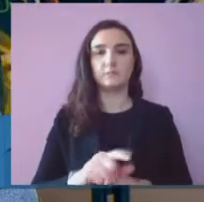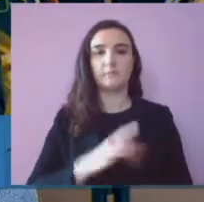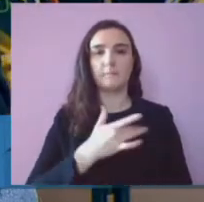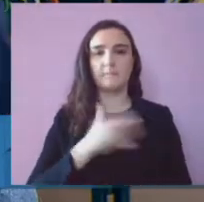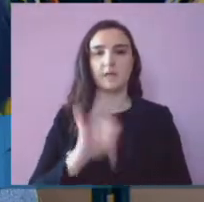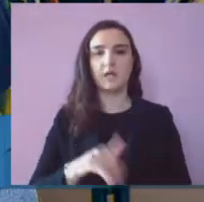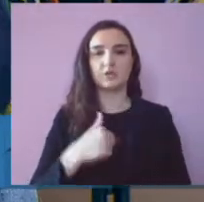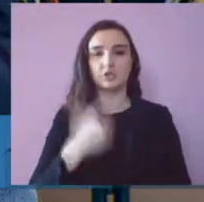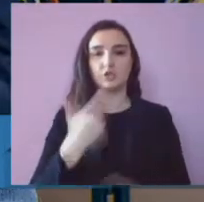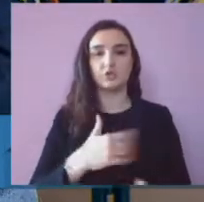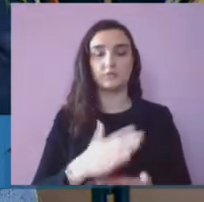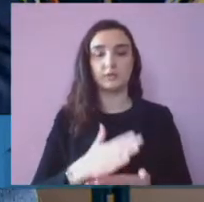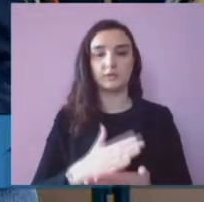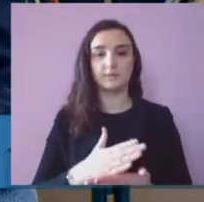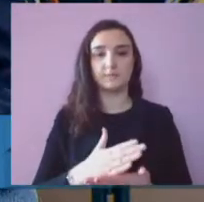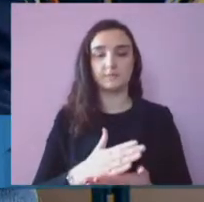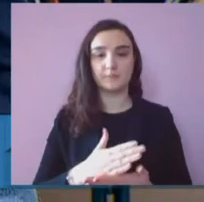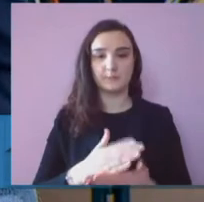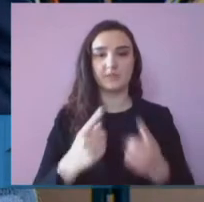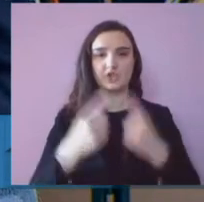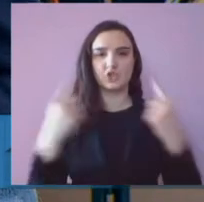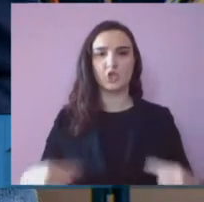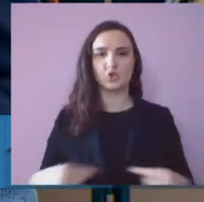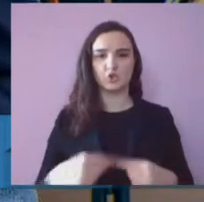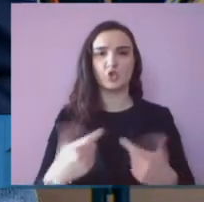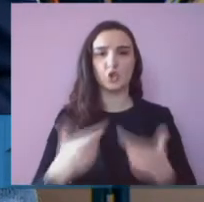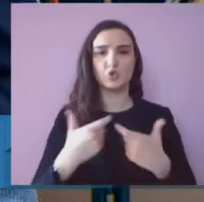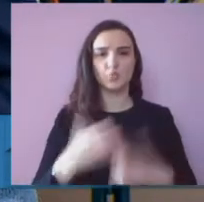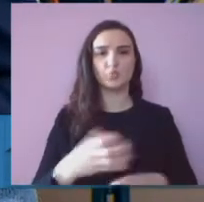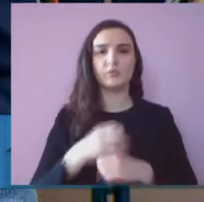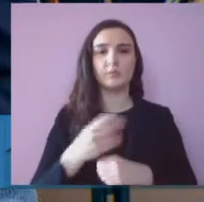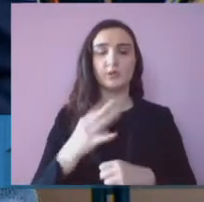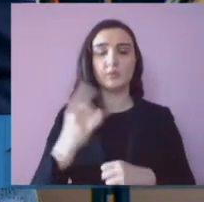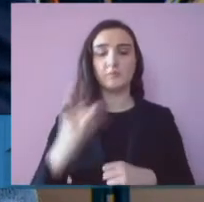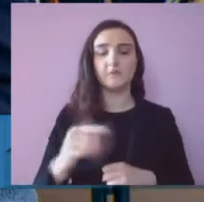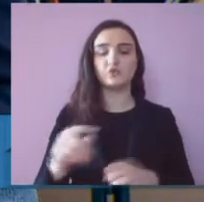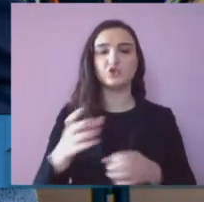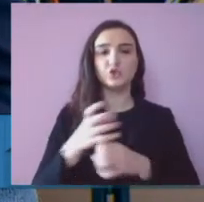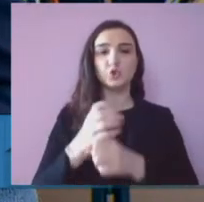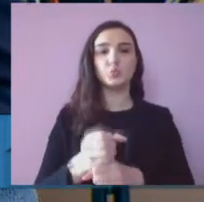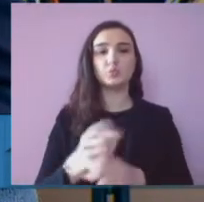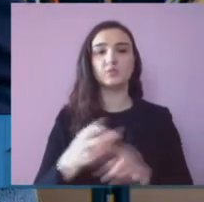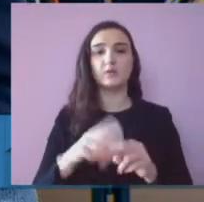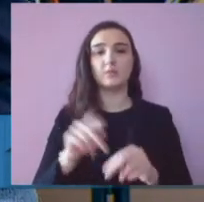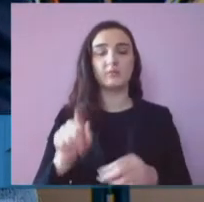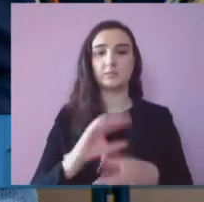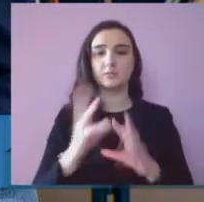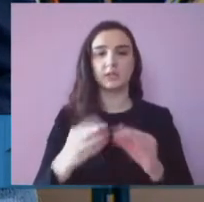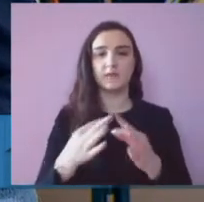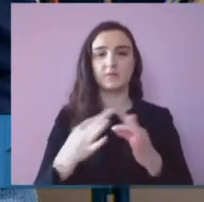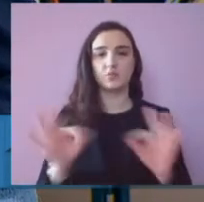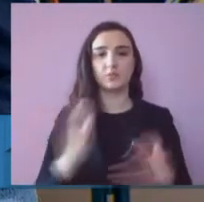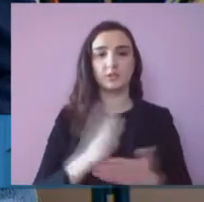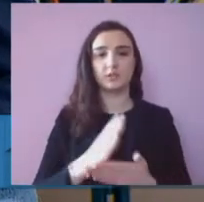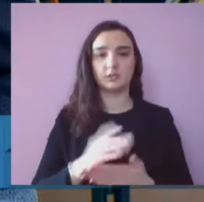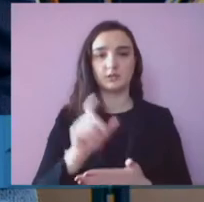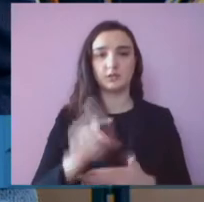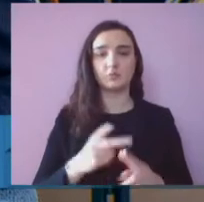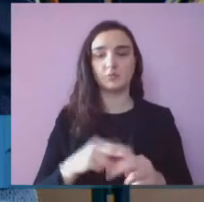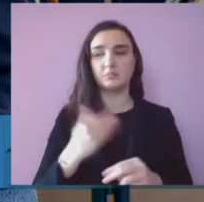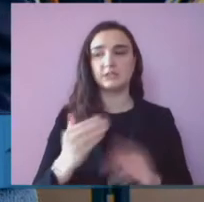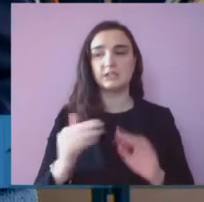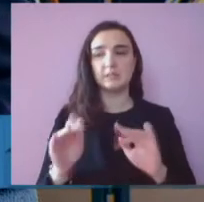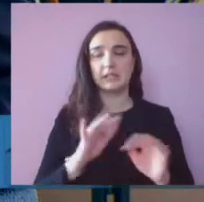ვარსებობთ. ამას ვერ ვატყობთ, მაგრამ ეს ესეა. აი ბავშვი ამ ჩარჩოებიდან აბსოლუტურად თავისუფალია, ამიტომ მისი ქმედებები